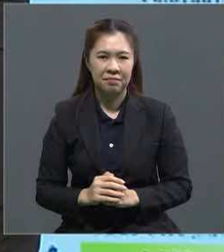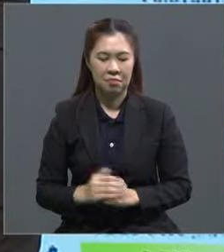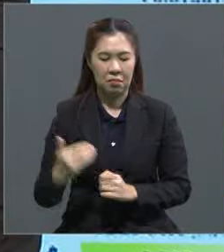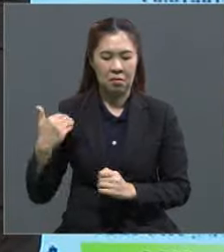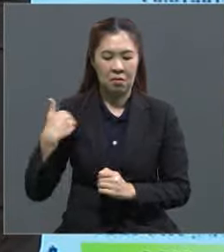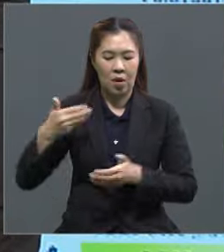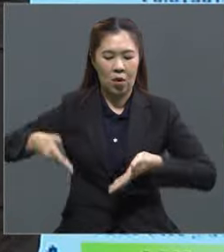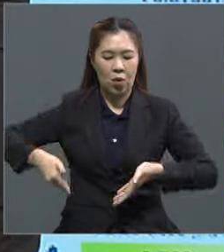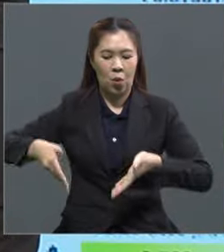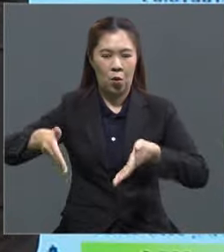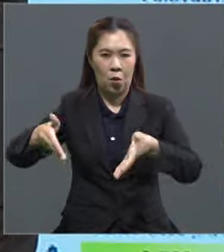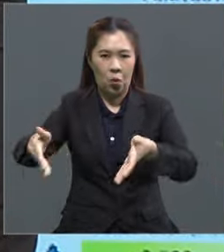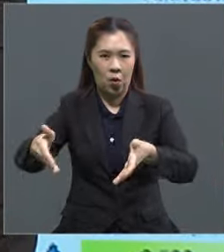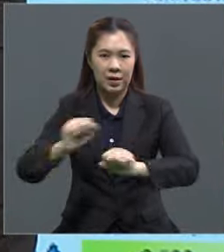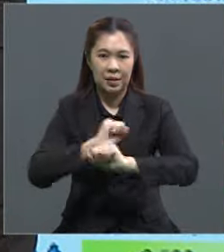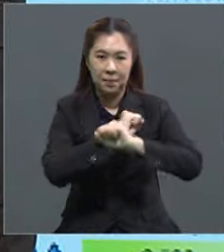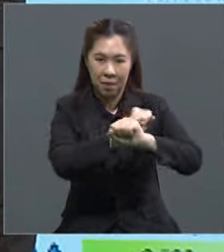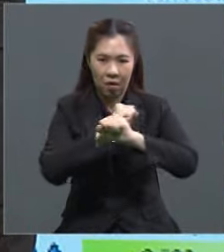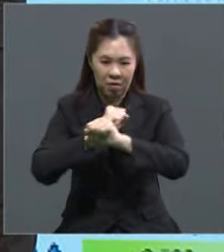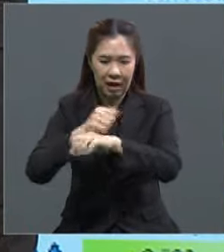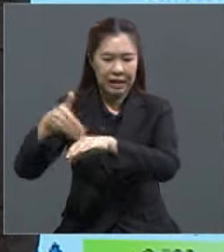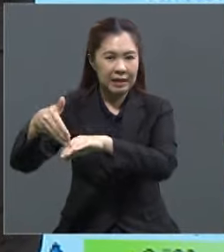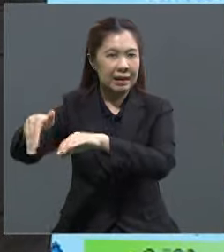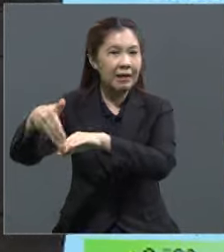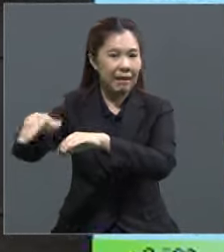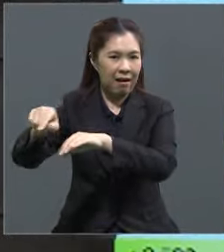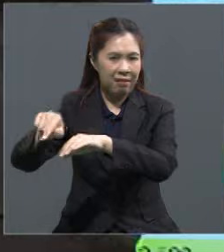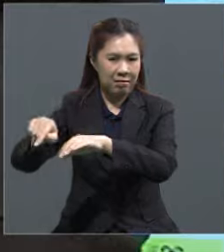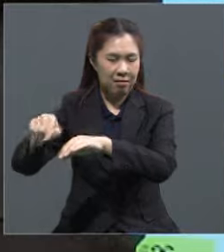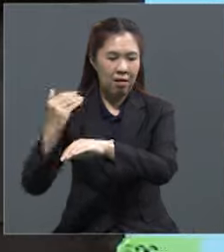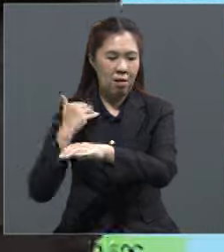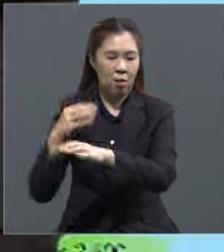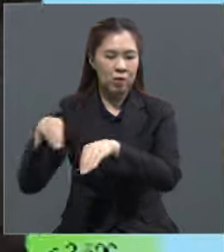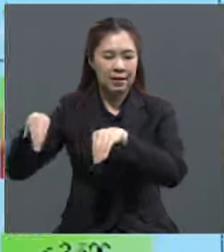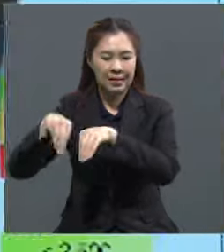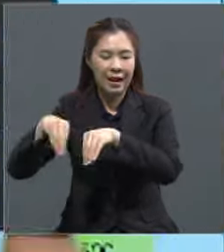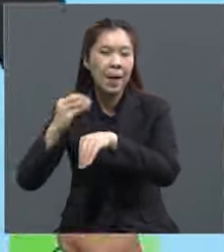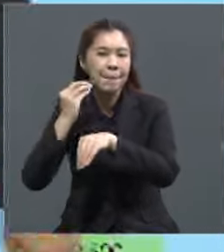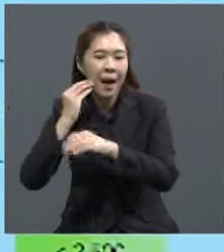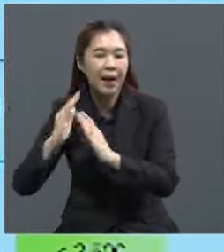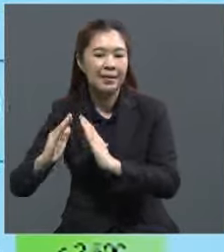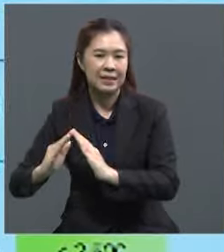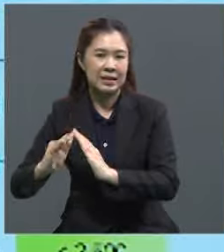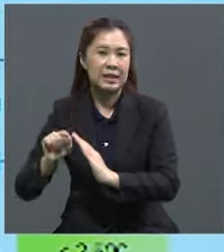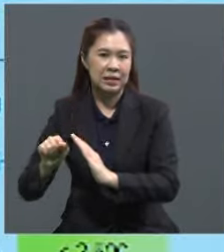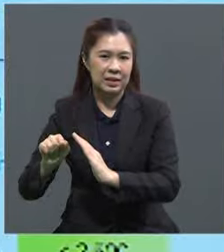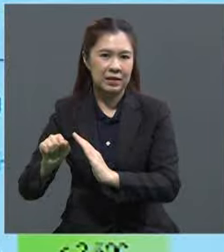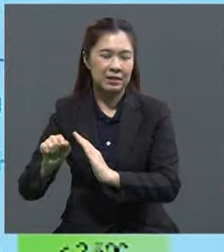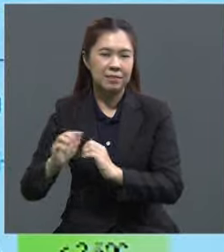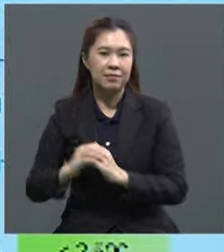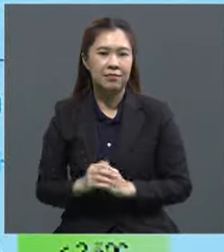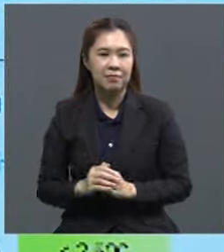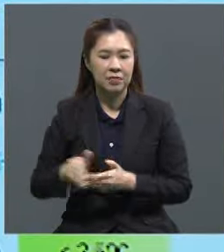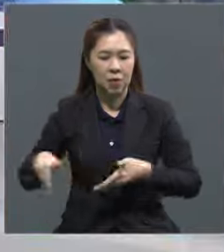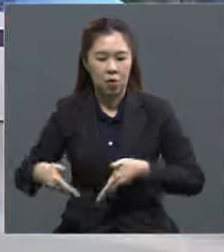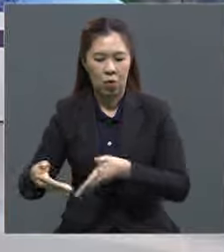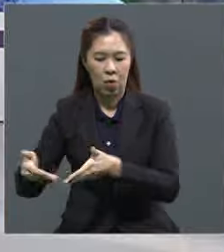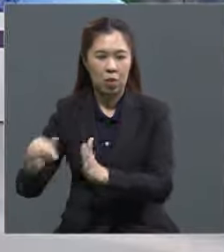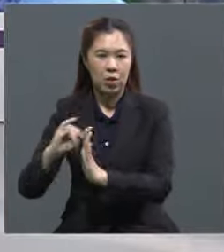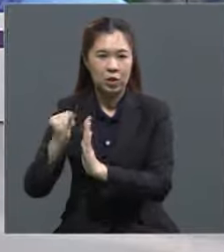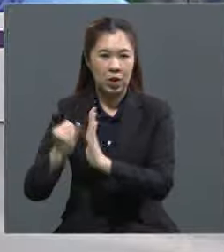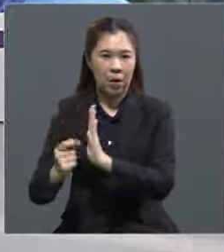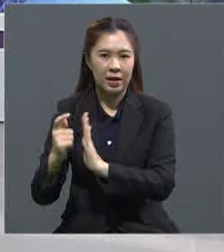กั้นน้ำนะครับเป็นพื้นที่รุ่มต่ำนอกคันกั้นน้ำพี่น้องประชาชนที่อยู่ริมน้ำตรงนี้เนี่ยก็จะเป็นโซนในส่วนของคลองโผงเผงจังหวัด